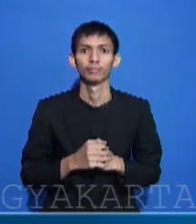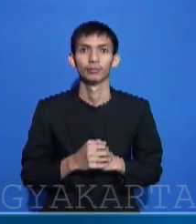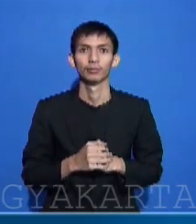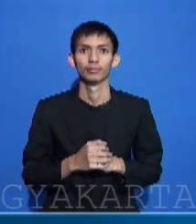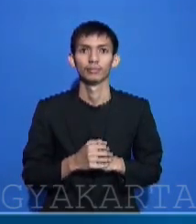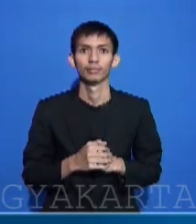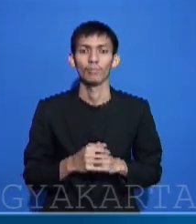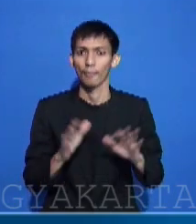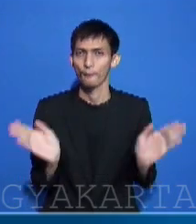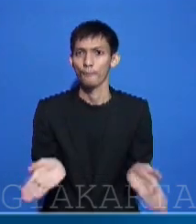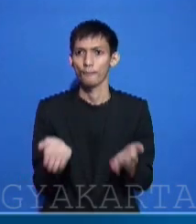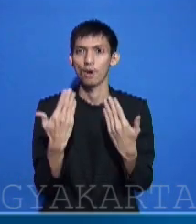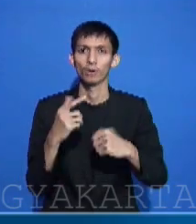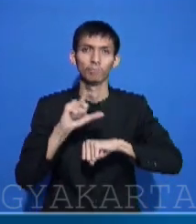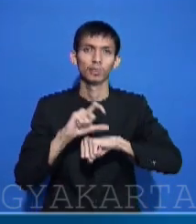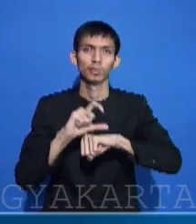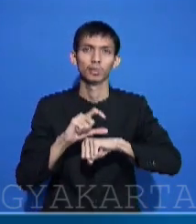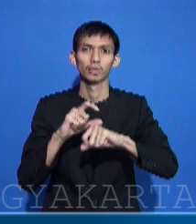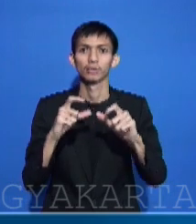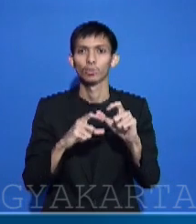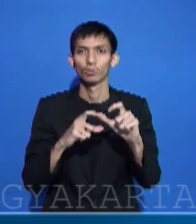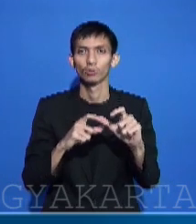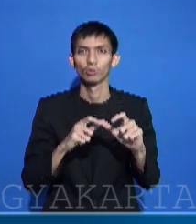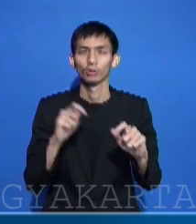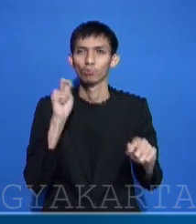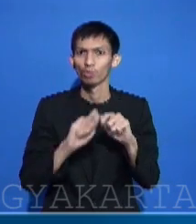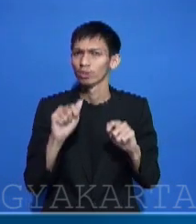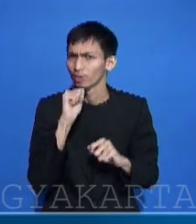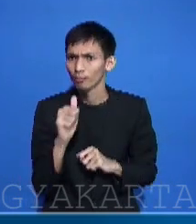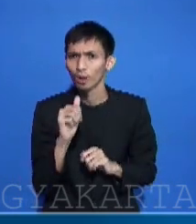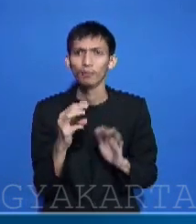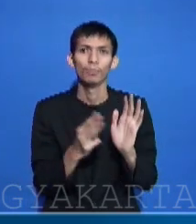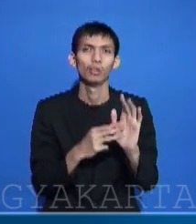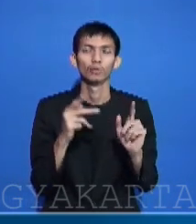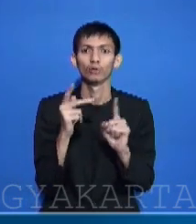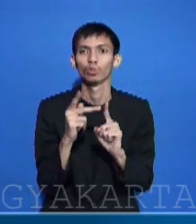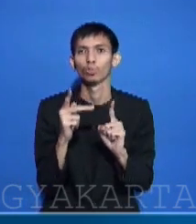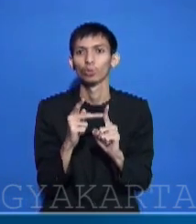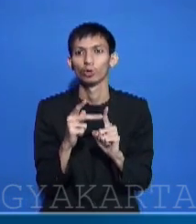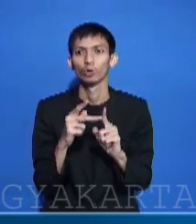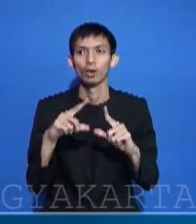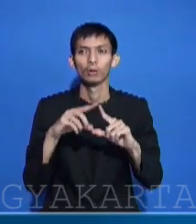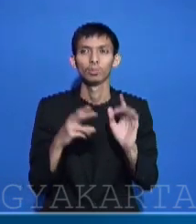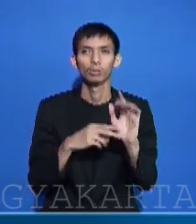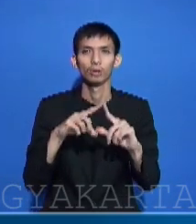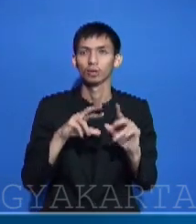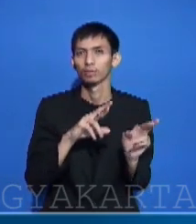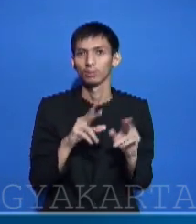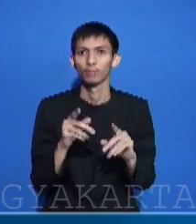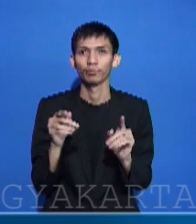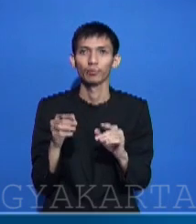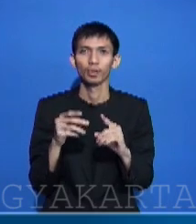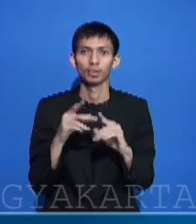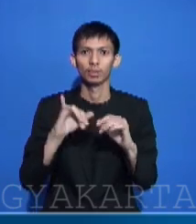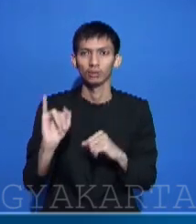pembangunan masjid Sambisari dilakukan Muhammad Hasan Bisri atau Kyai Muhsin Besari yang merupakan putra dari